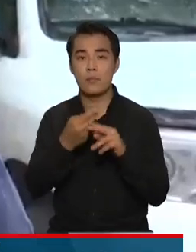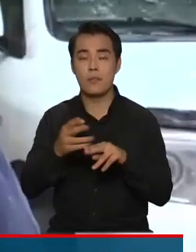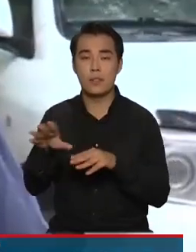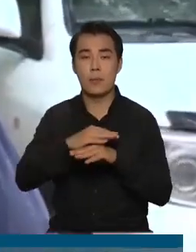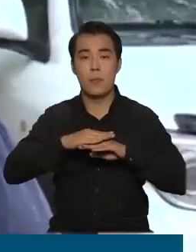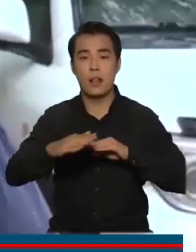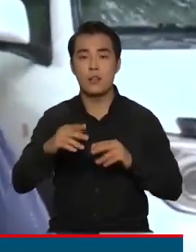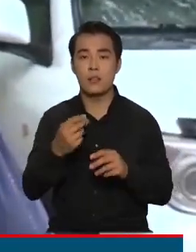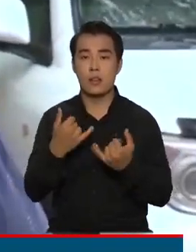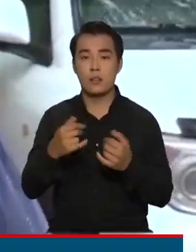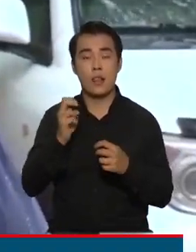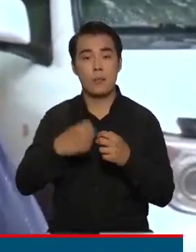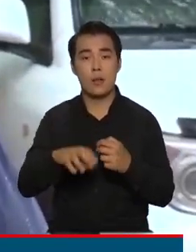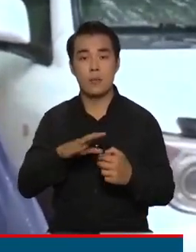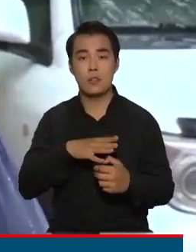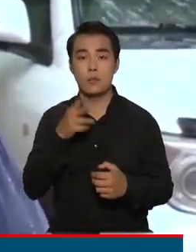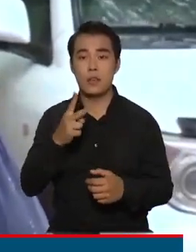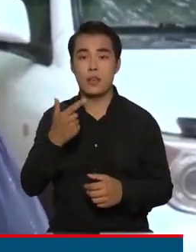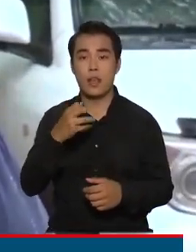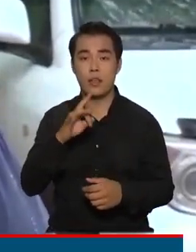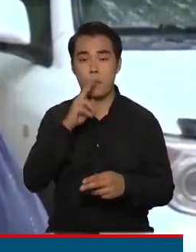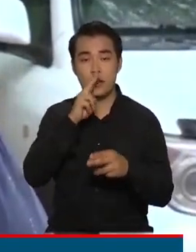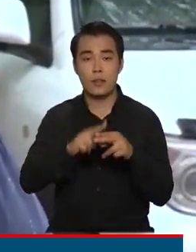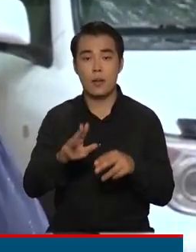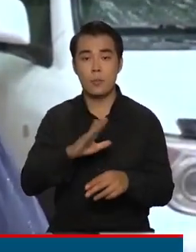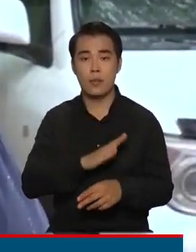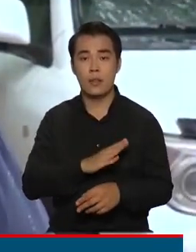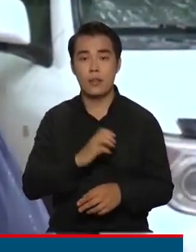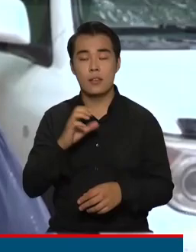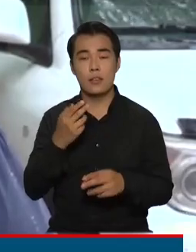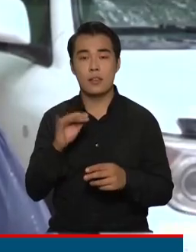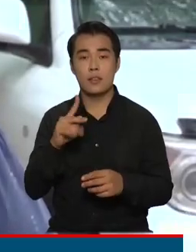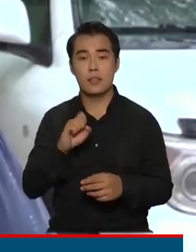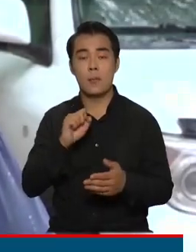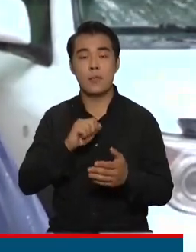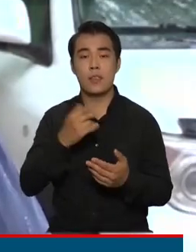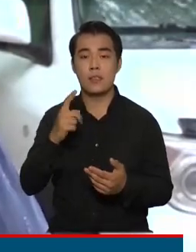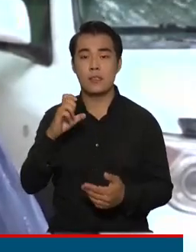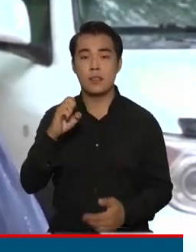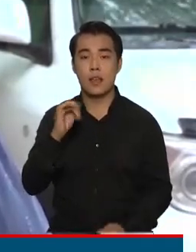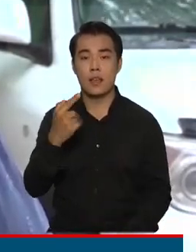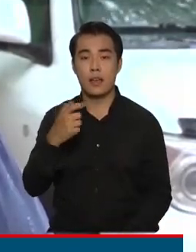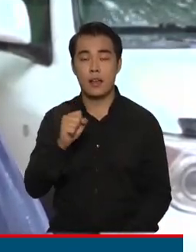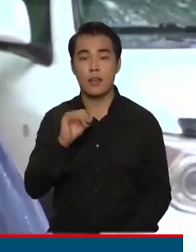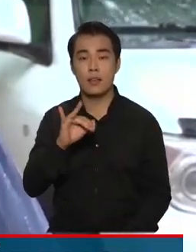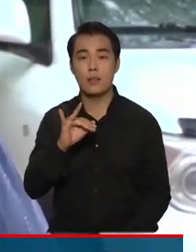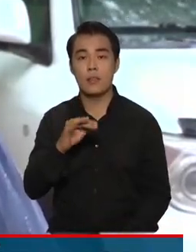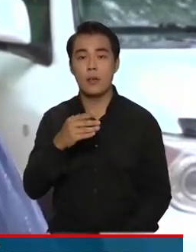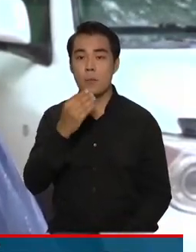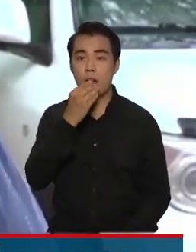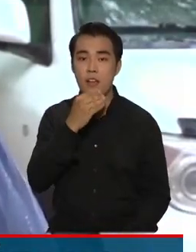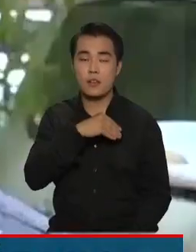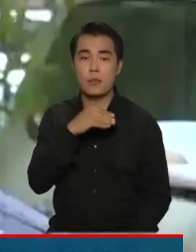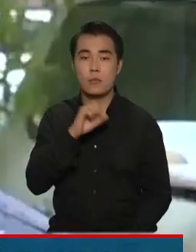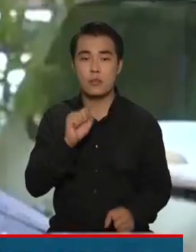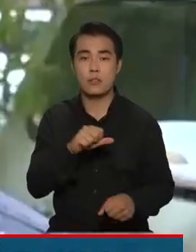Порядка 2000 гектаров, наверное, можно сказать, что мы потеряли из-за сайги. Протоптала, как бы поела, наверное, можно